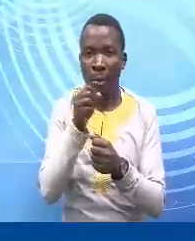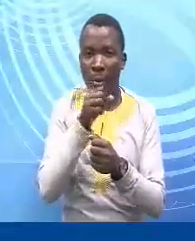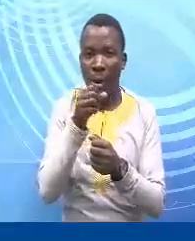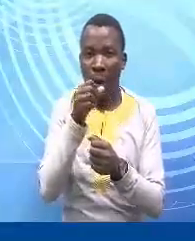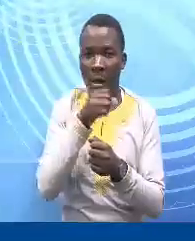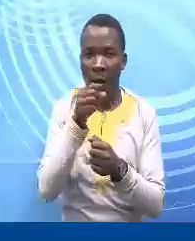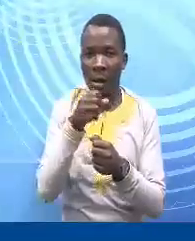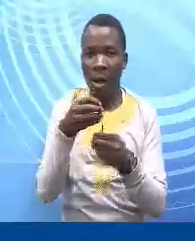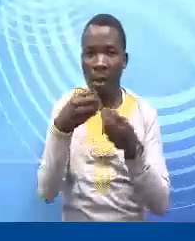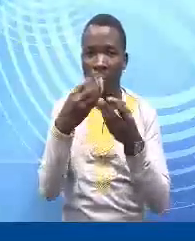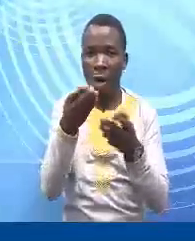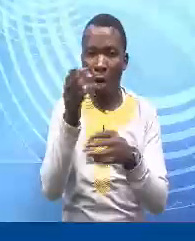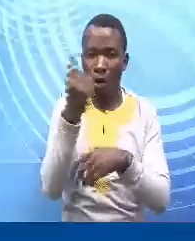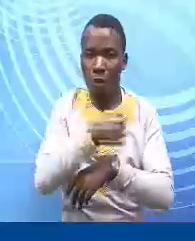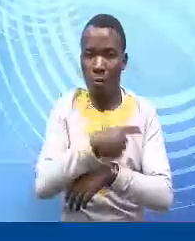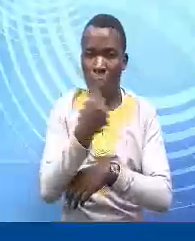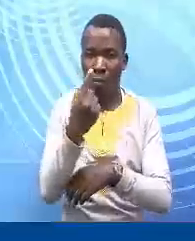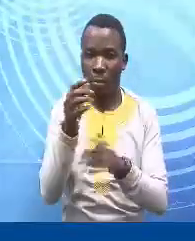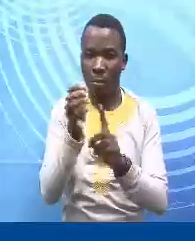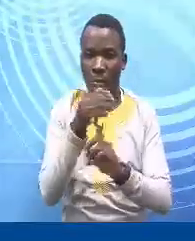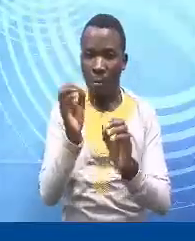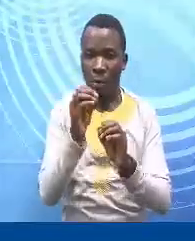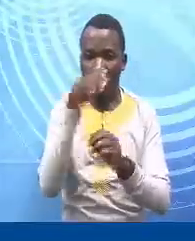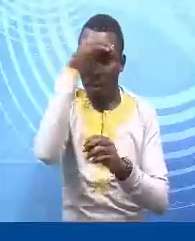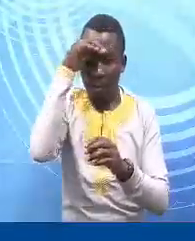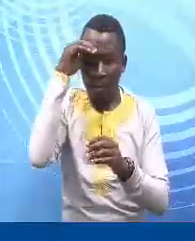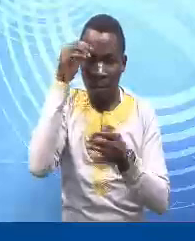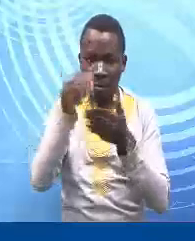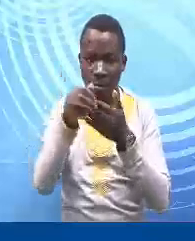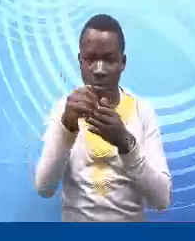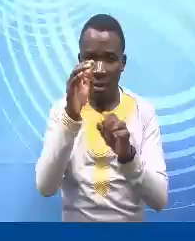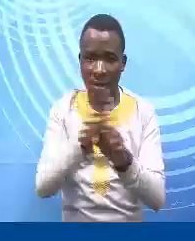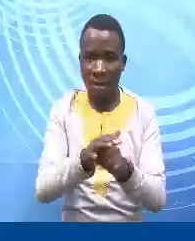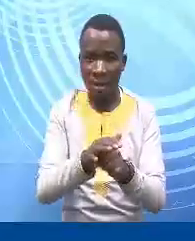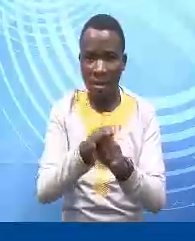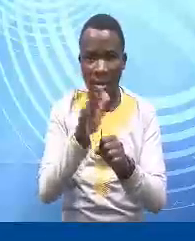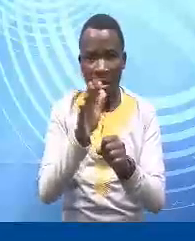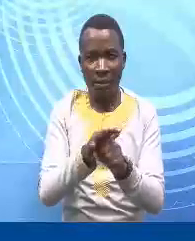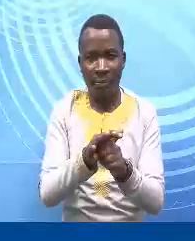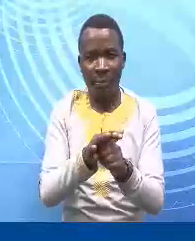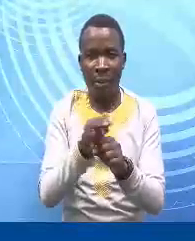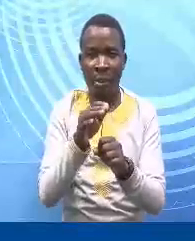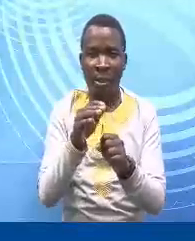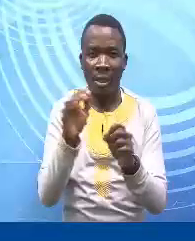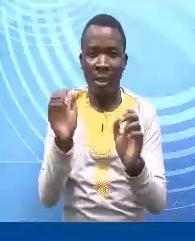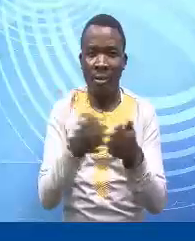busubire kukibona rero biba bigoye ubuyobozi cyane iyo wabikoze ngo mwinde ntabwo wajya